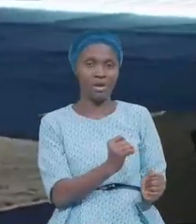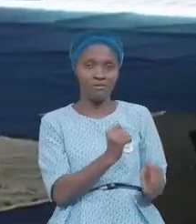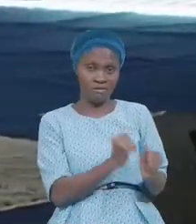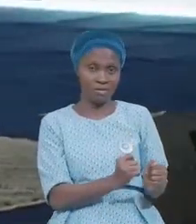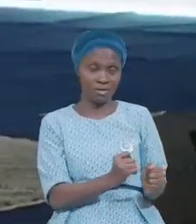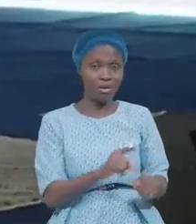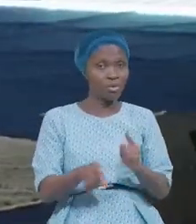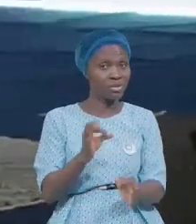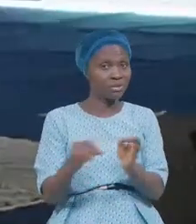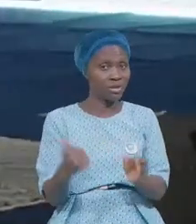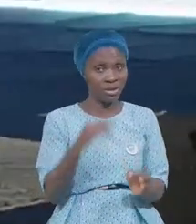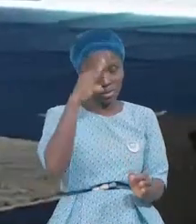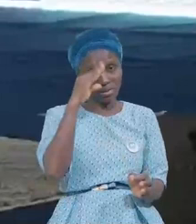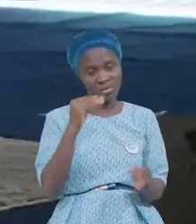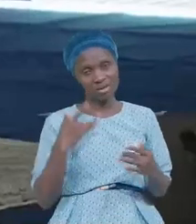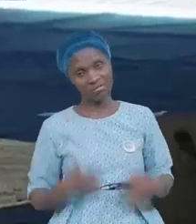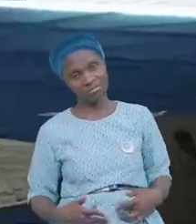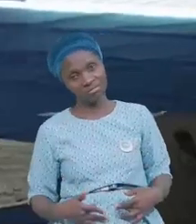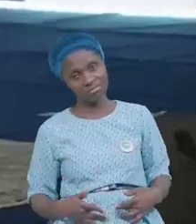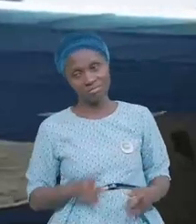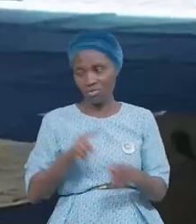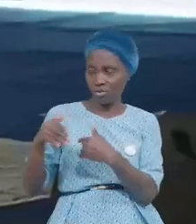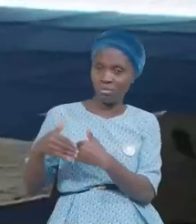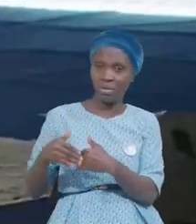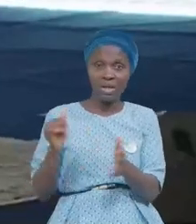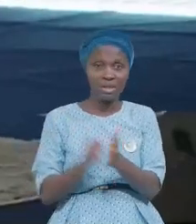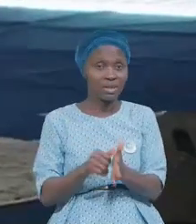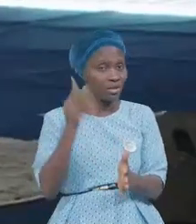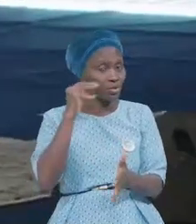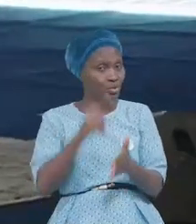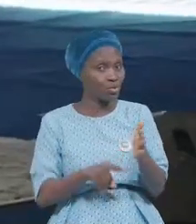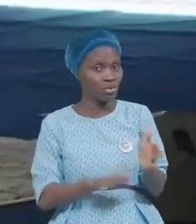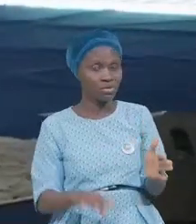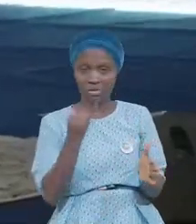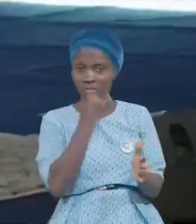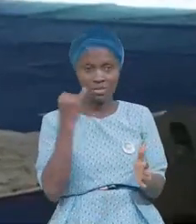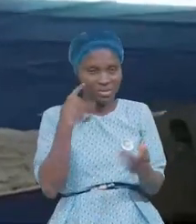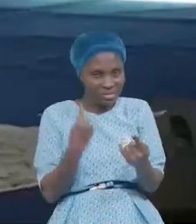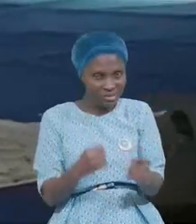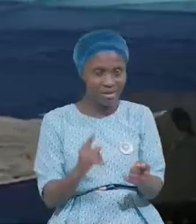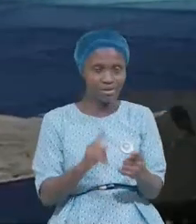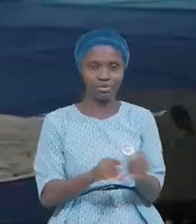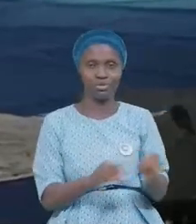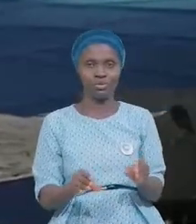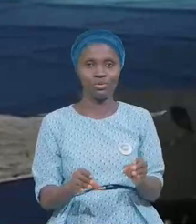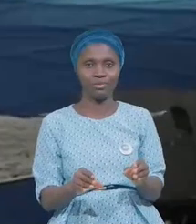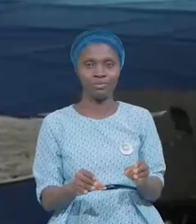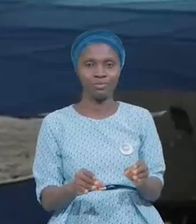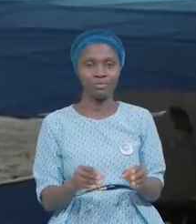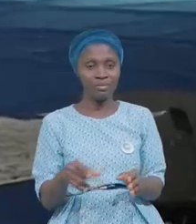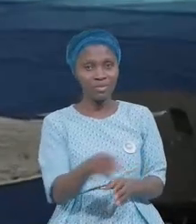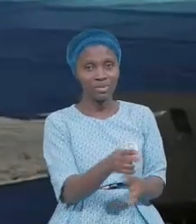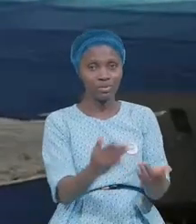c'est là les enfants d'Israël, et c'est ce qu'ils essayaient de faire. Regardez Pharaon, regardez les chars, ils voulaient repartir en